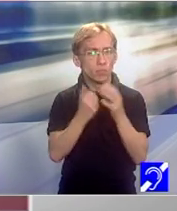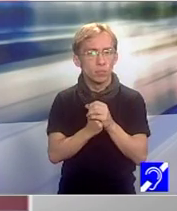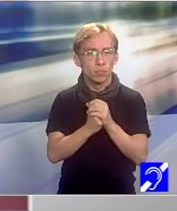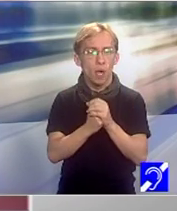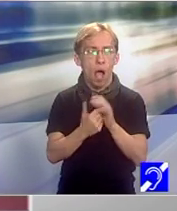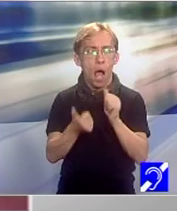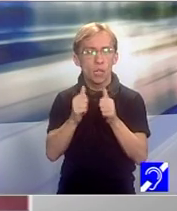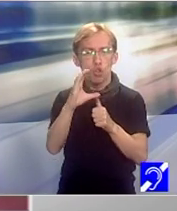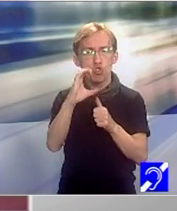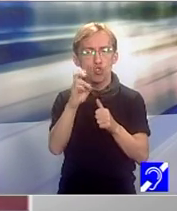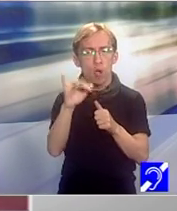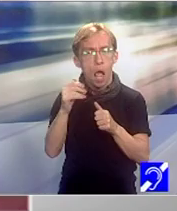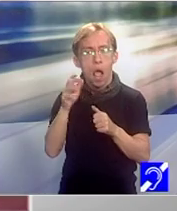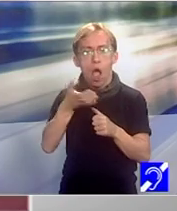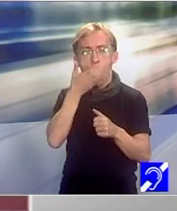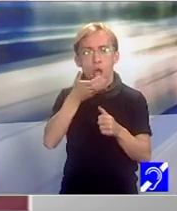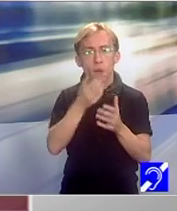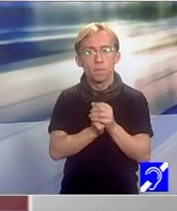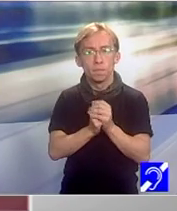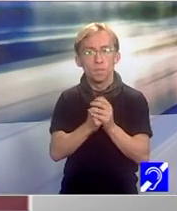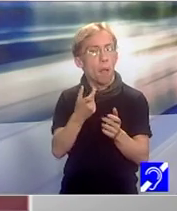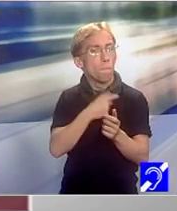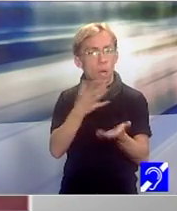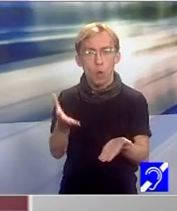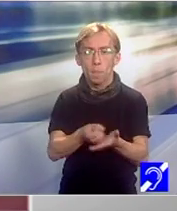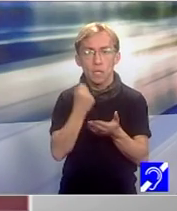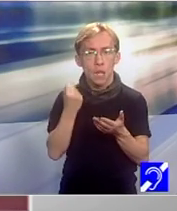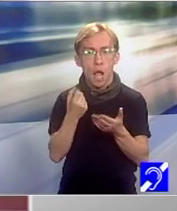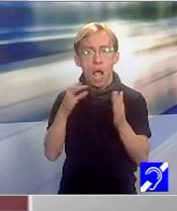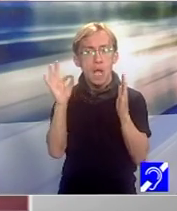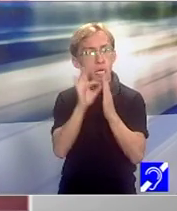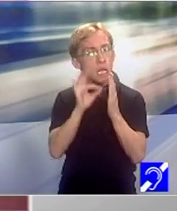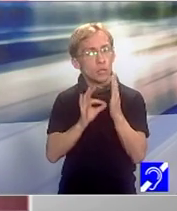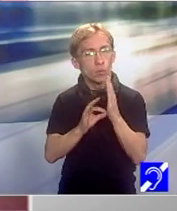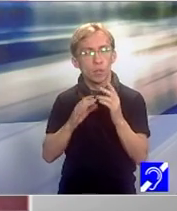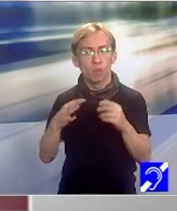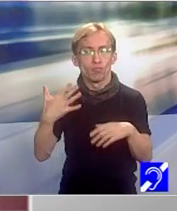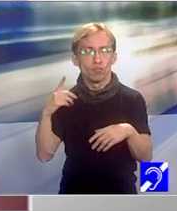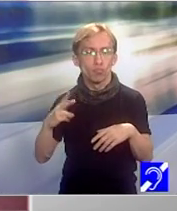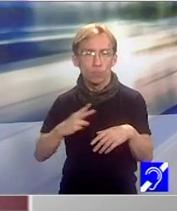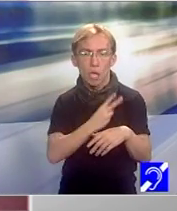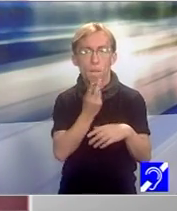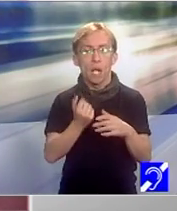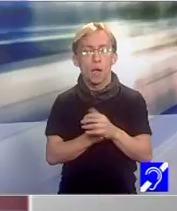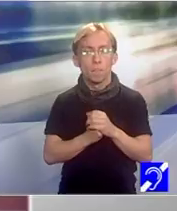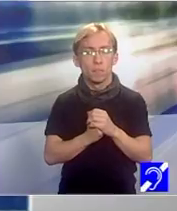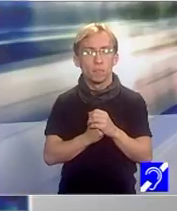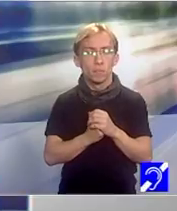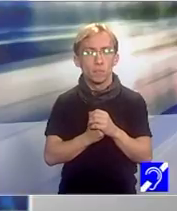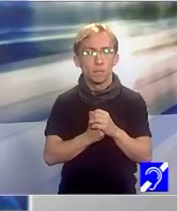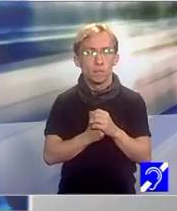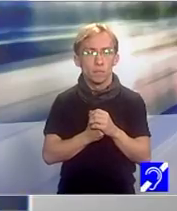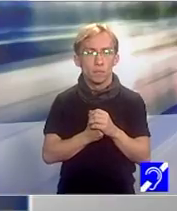iar antrenoarea sa are încredere că va putea obține rezultate remarcabile. Mergem bine cu pregătirea, sperăm